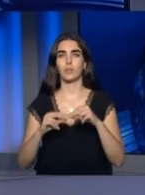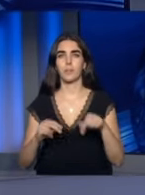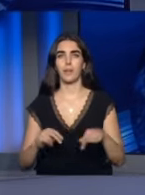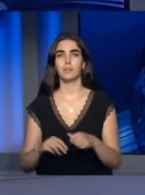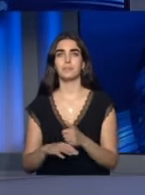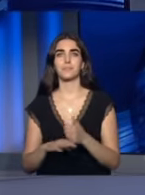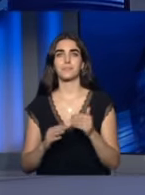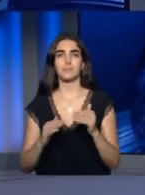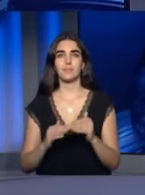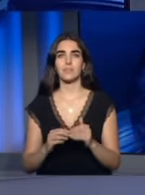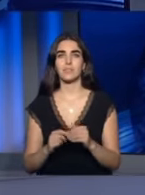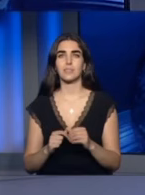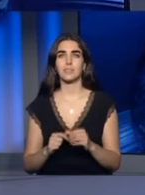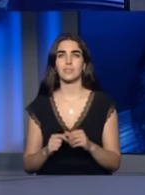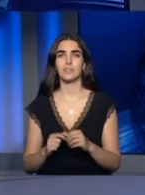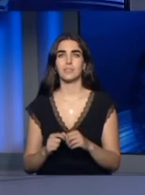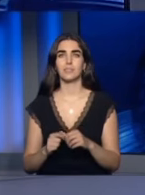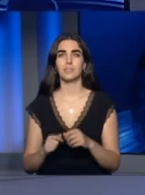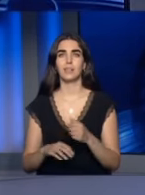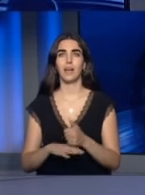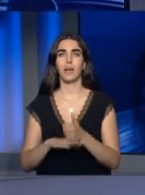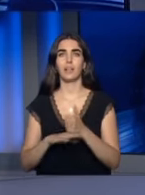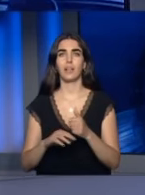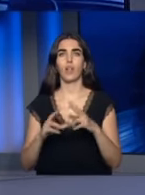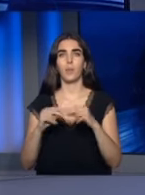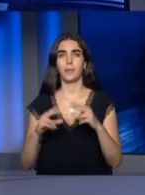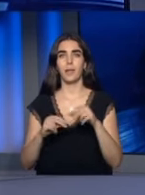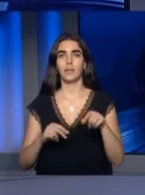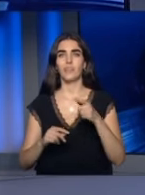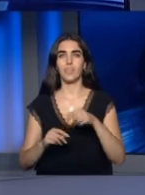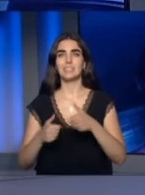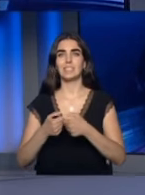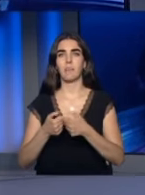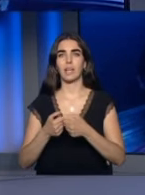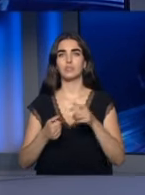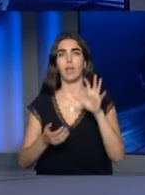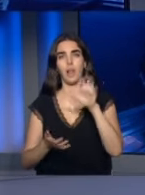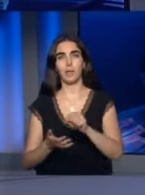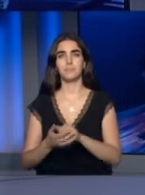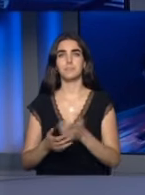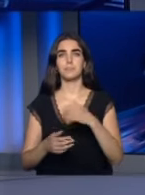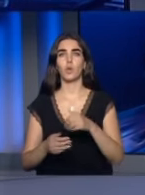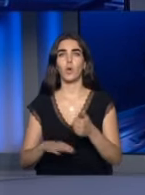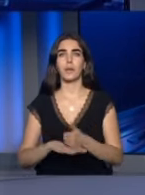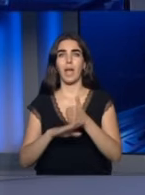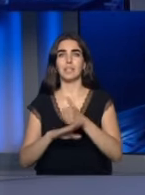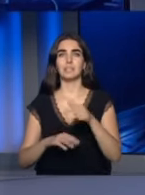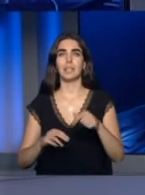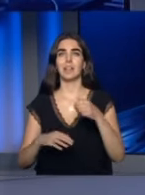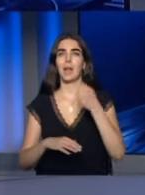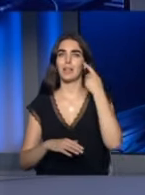بعد تطورات غزه وجبهه لبنان نحن الان اشد تمسكا بفرن للرئاسه اللقاء